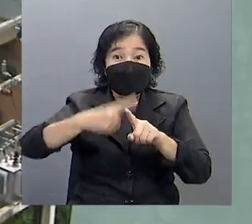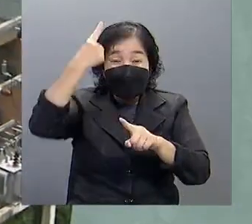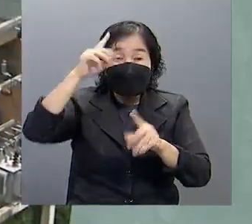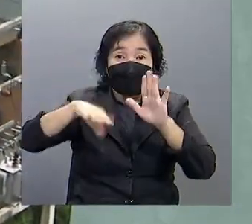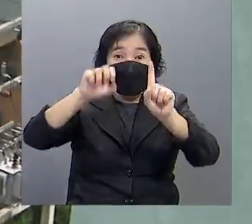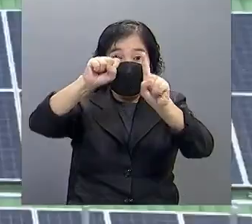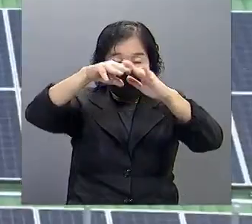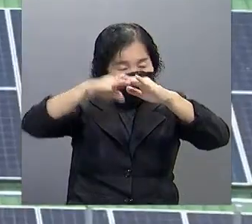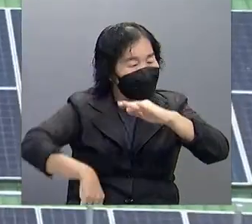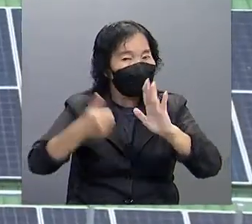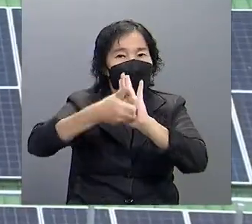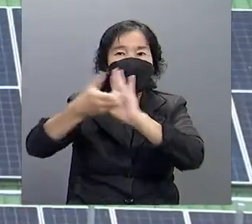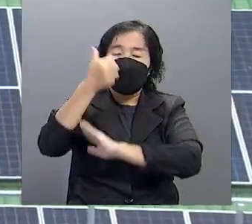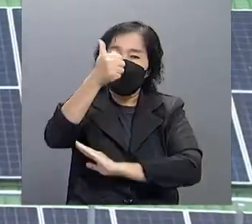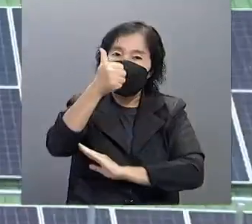อ่ะ